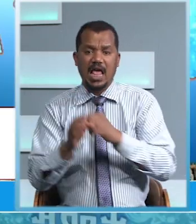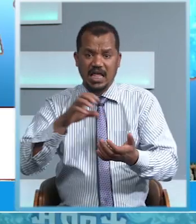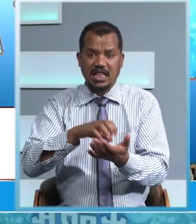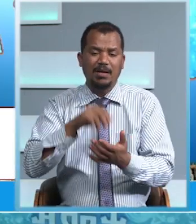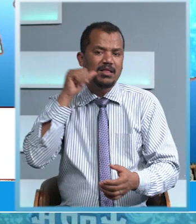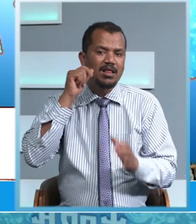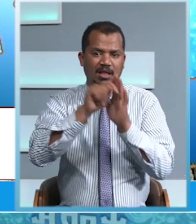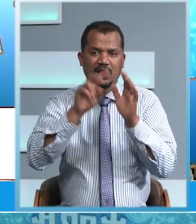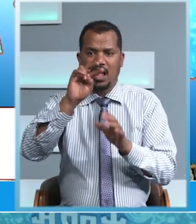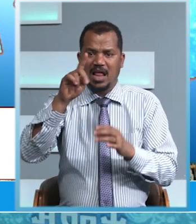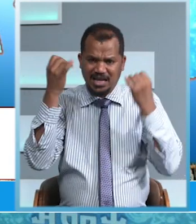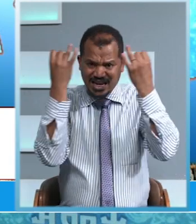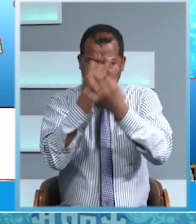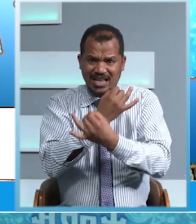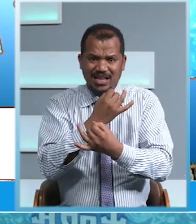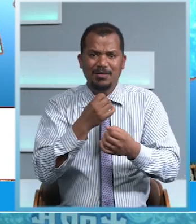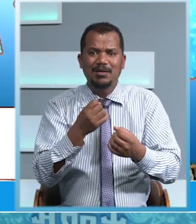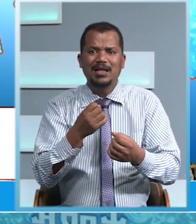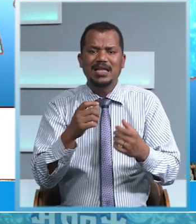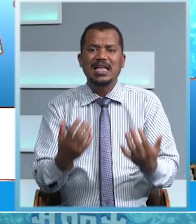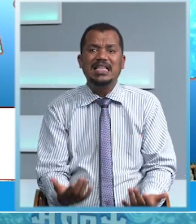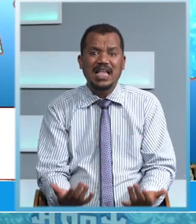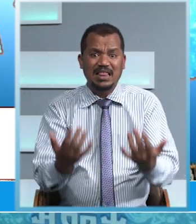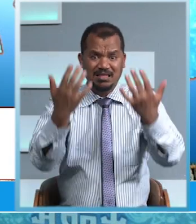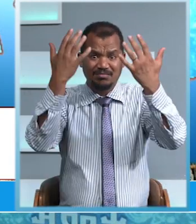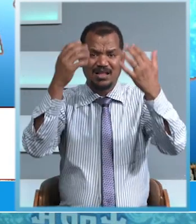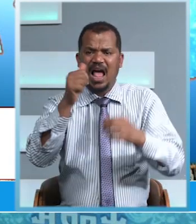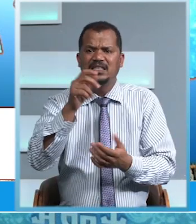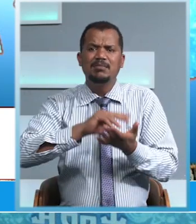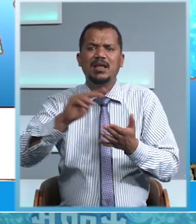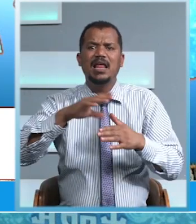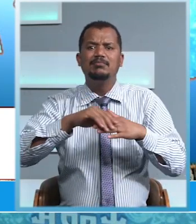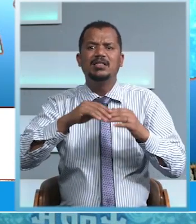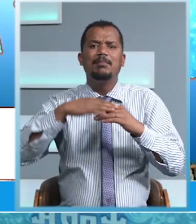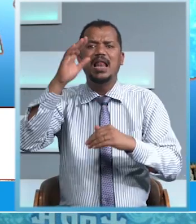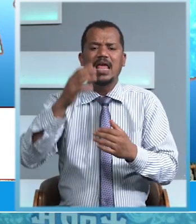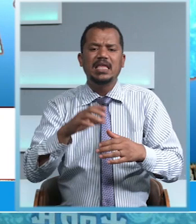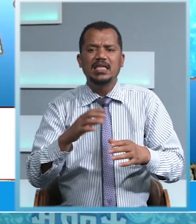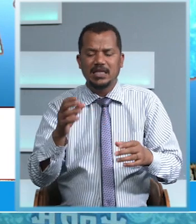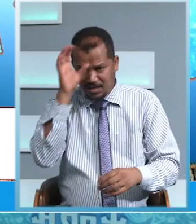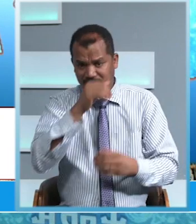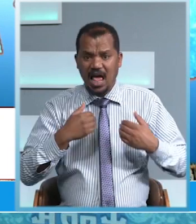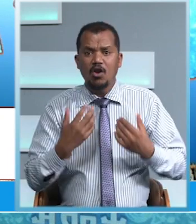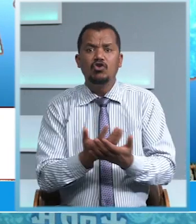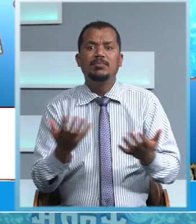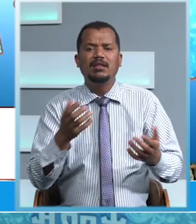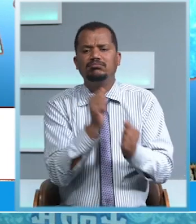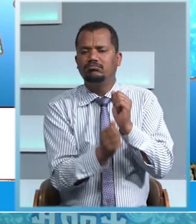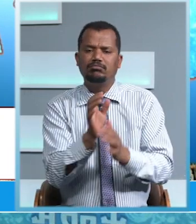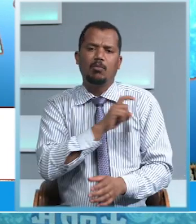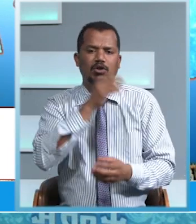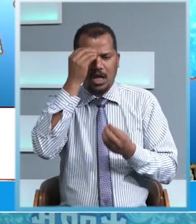በሆሳዕና ከተማ ትላንት ታህሳስ 21 ሌሊት በተከሰተ የእሳት አደጋ ከ10 ሚሊዮን ብር በላይ ግምት ያለው ንብረት